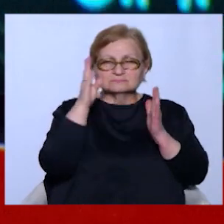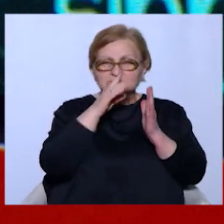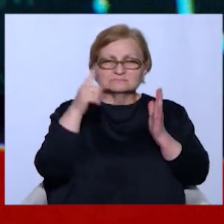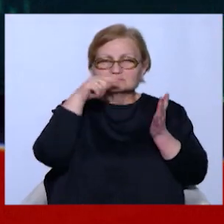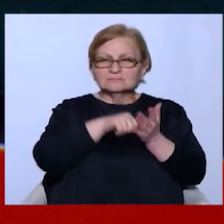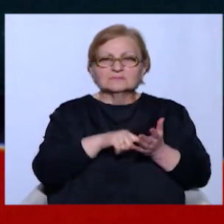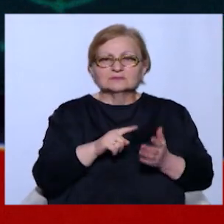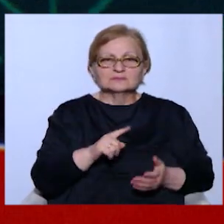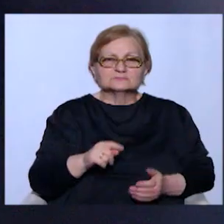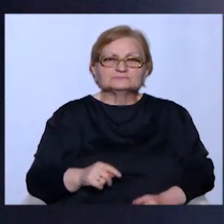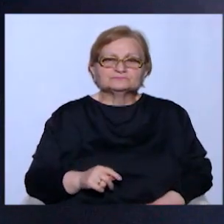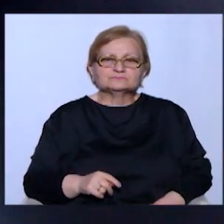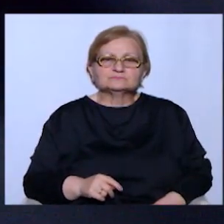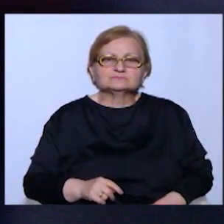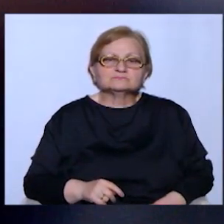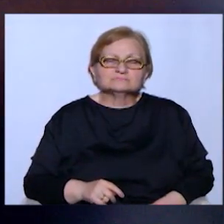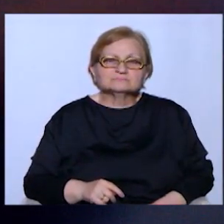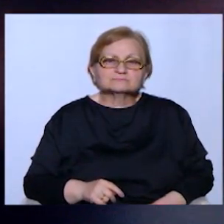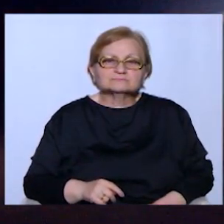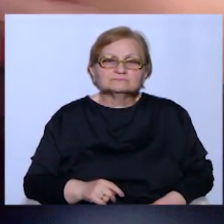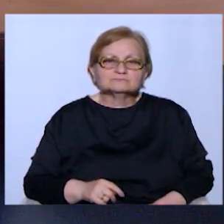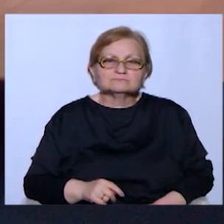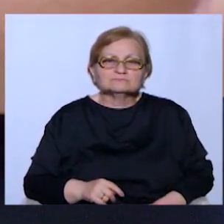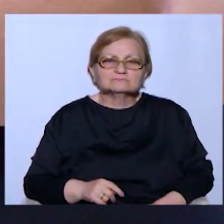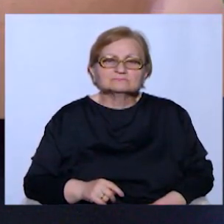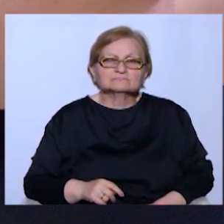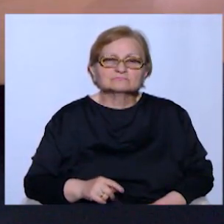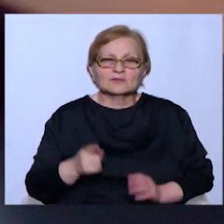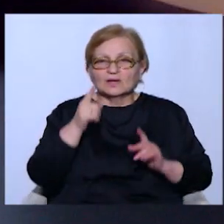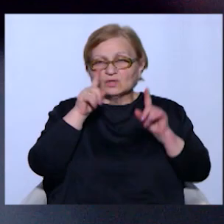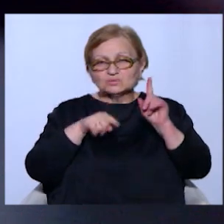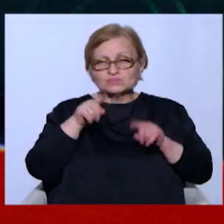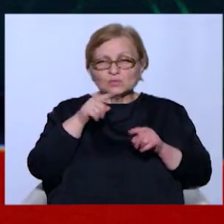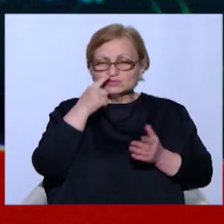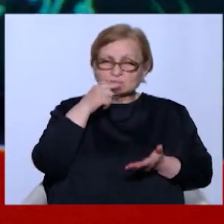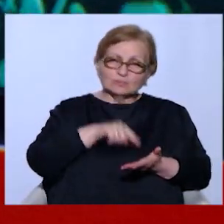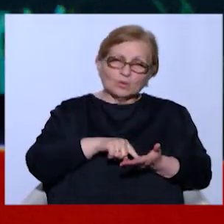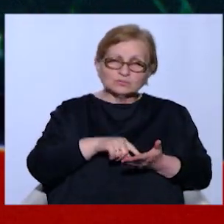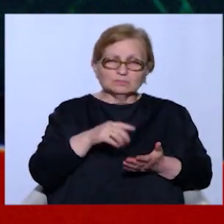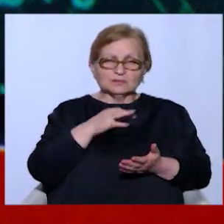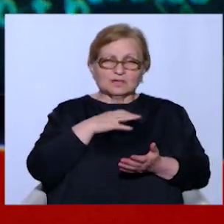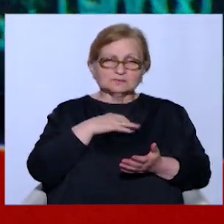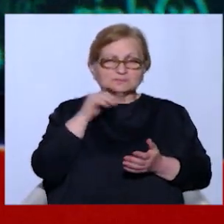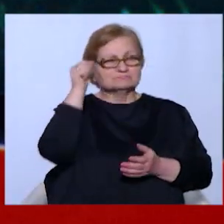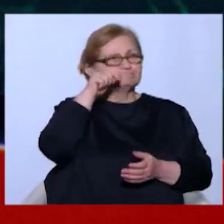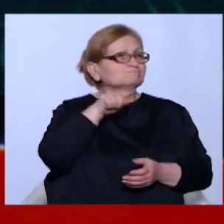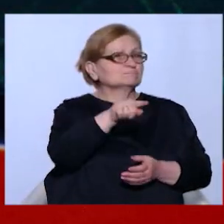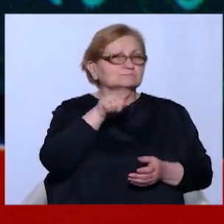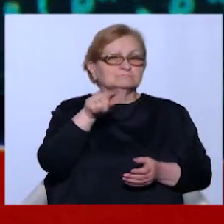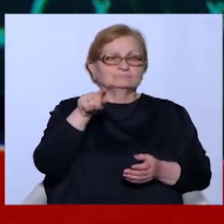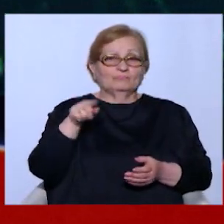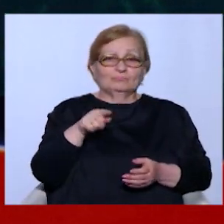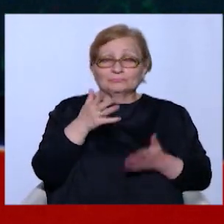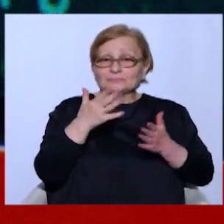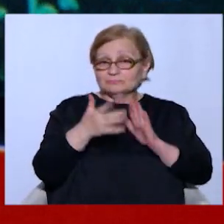აი, დაფიქსირდა აქედან. ესე იგი, ზოგჯერ მოხდება შავზე, ზოგჯერ მოხდება თეთრზე. ალბათ